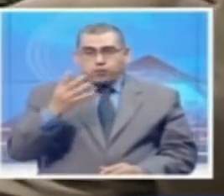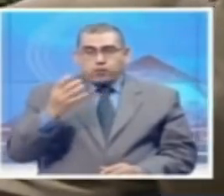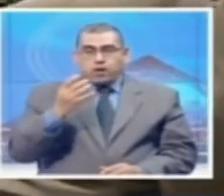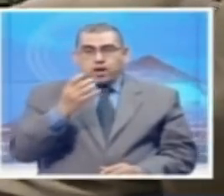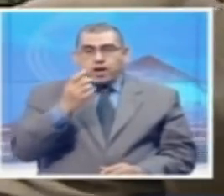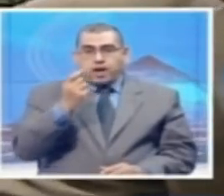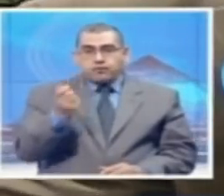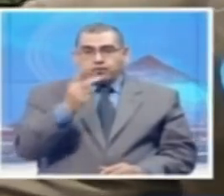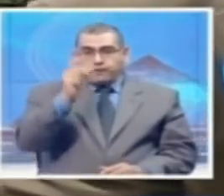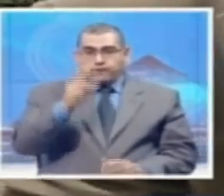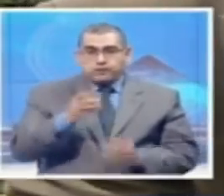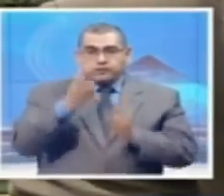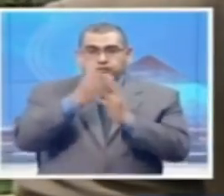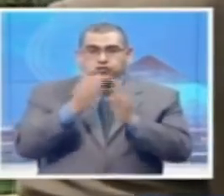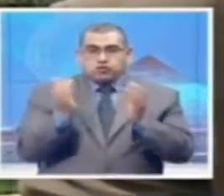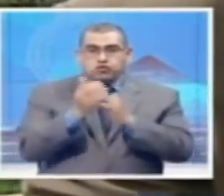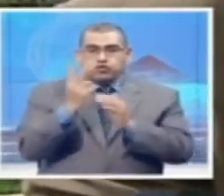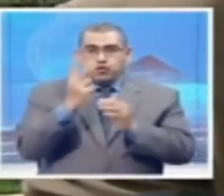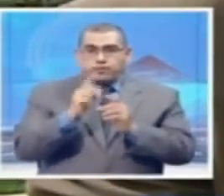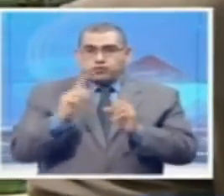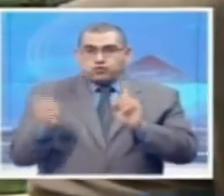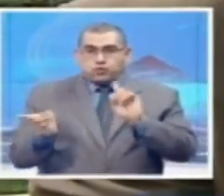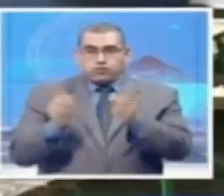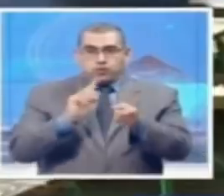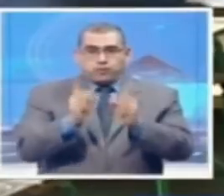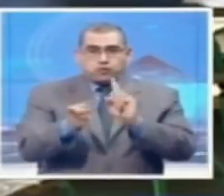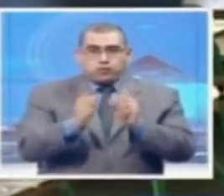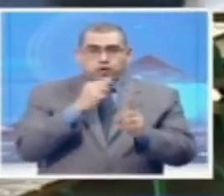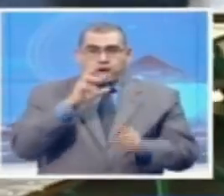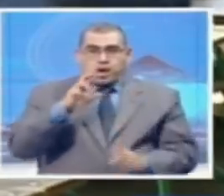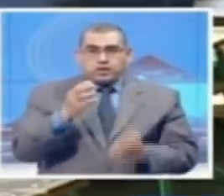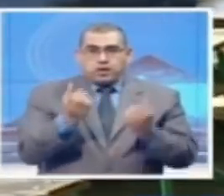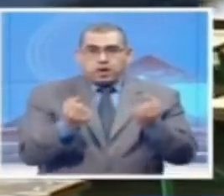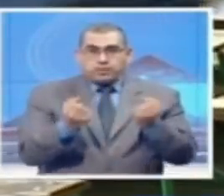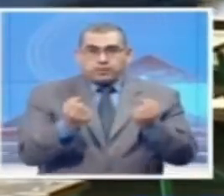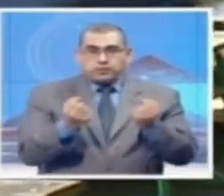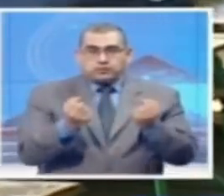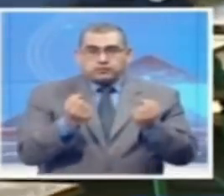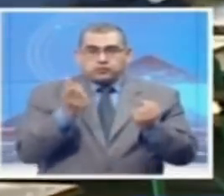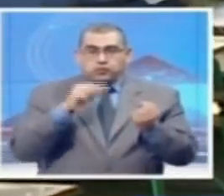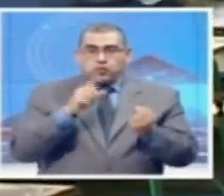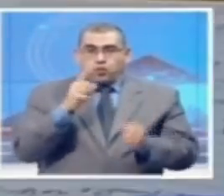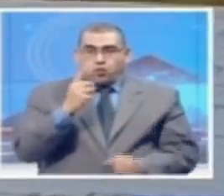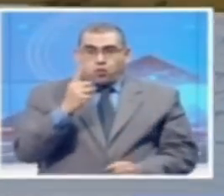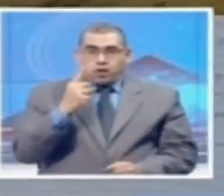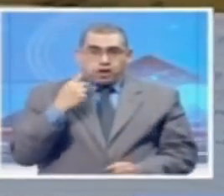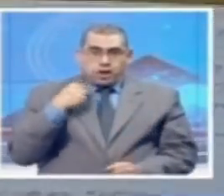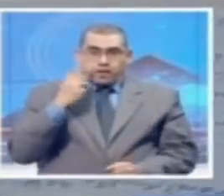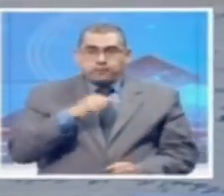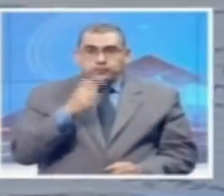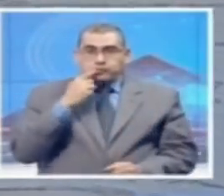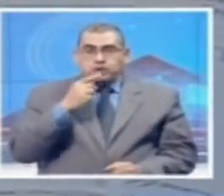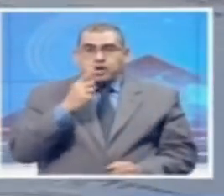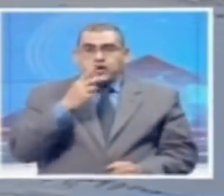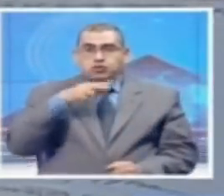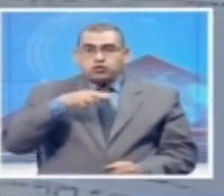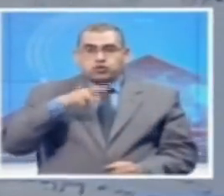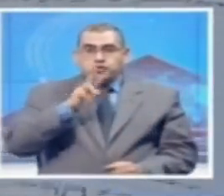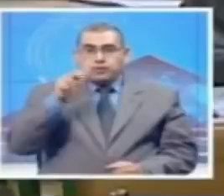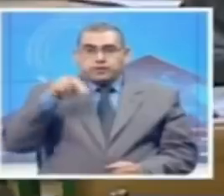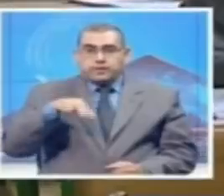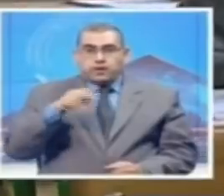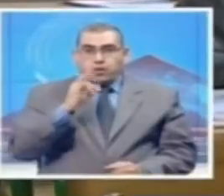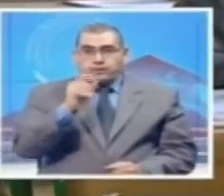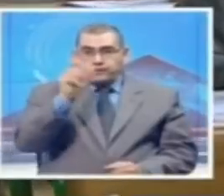طالب مقسمة على يومين بيجوا في يومين حد وأربع. عندي سنة أولى 758 طالب